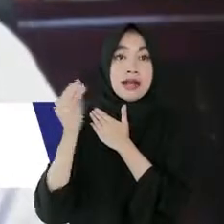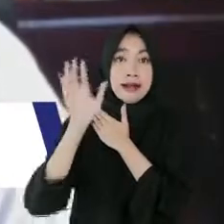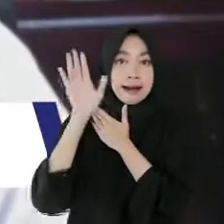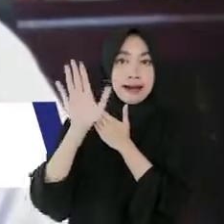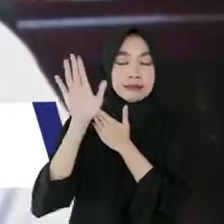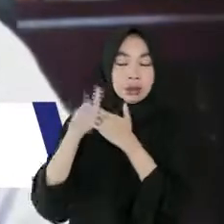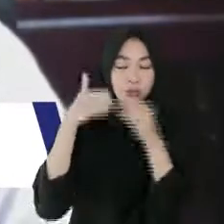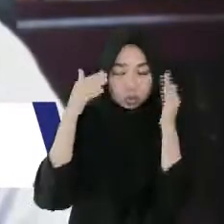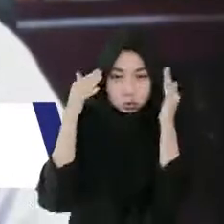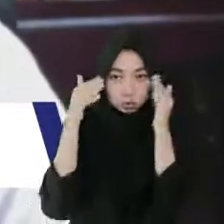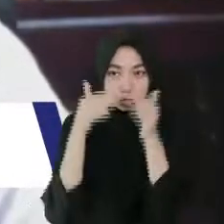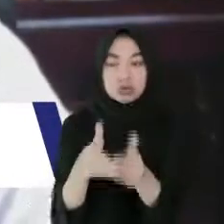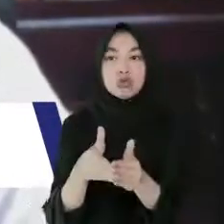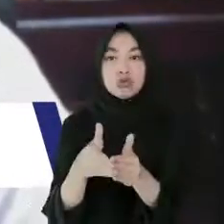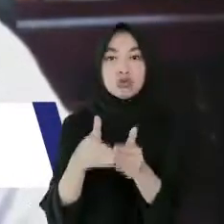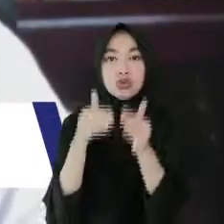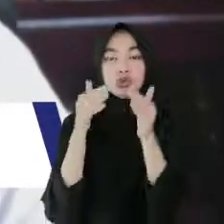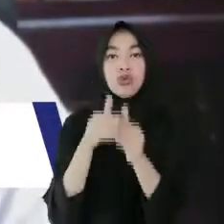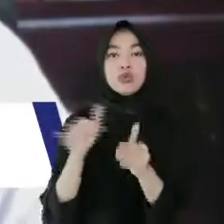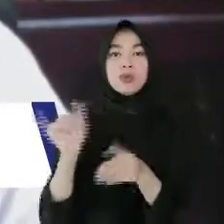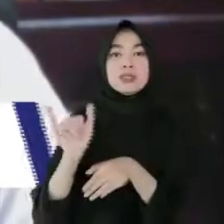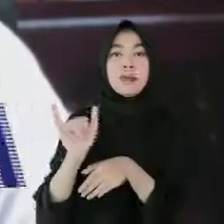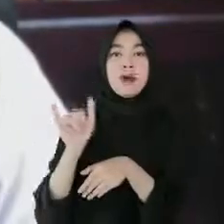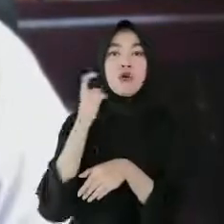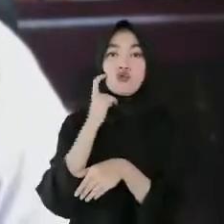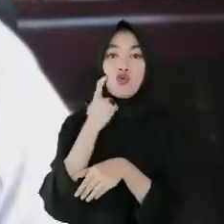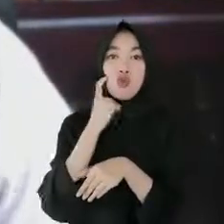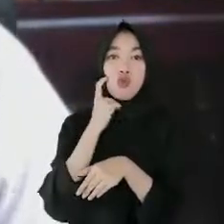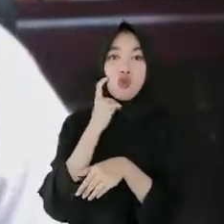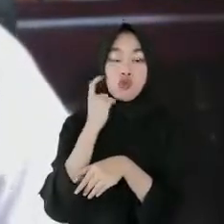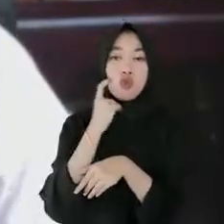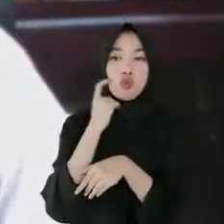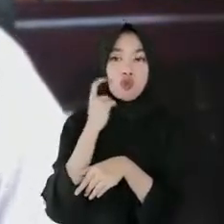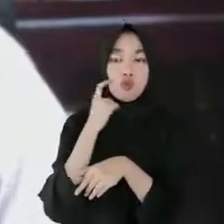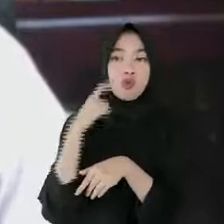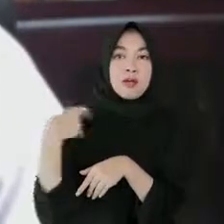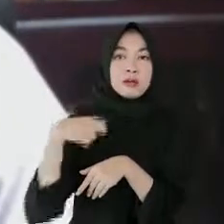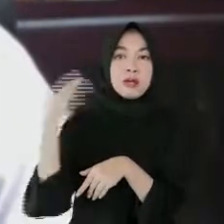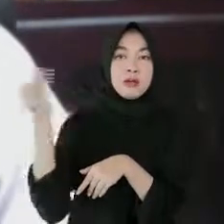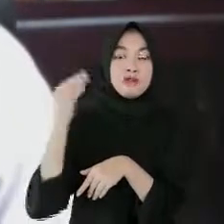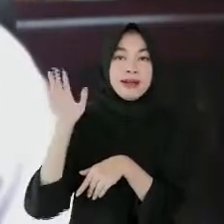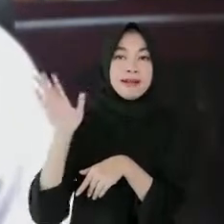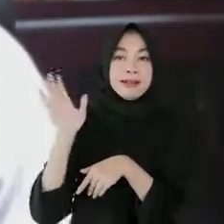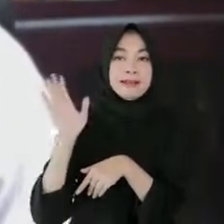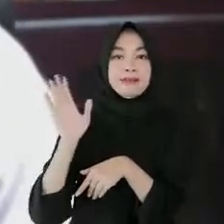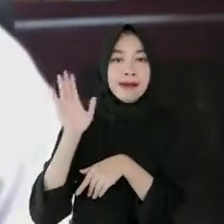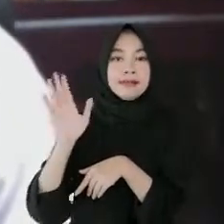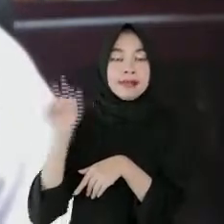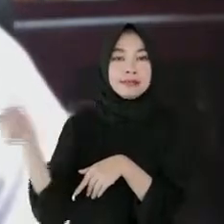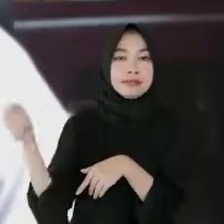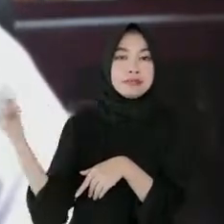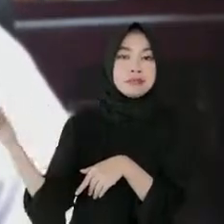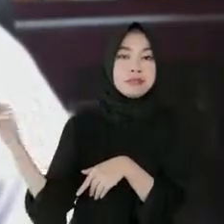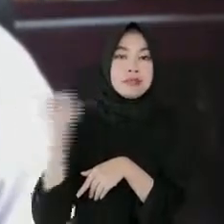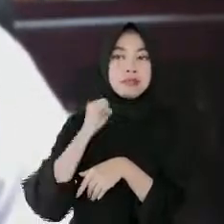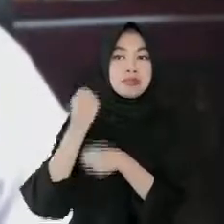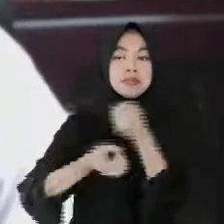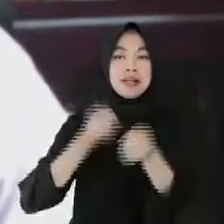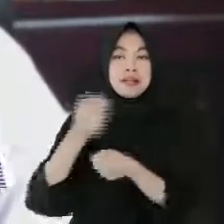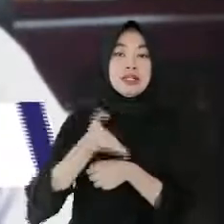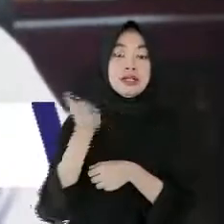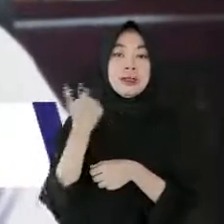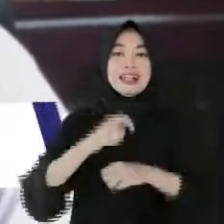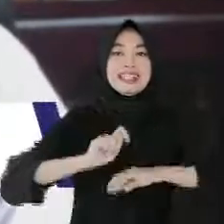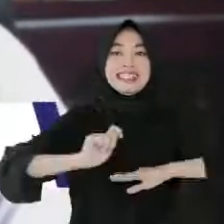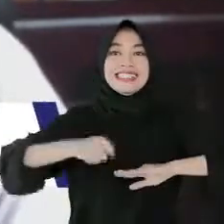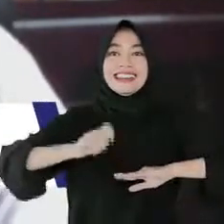sesi tersendiri di tempatnya Pak sandiaga Uno karena kami sudah bagi-bagi Kavling kembali pada saat sidang kabinet